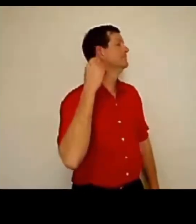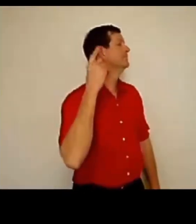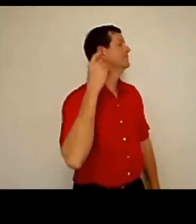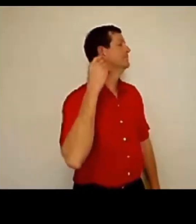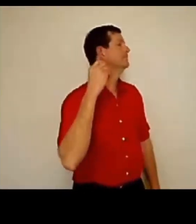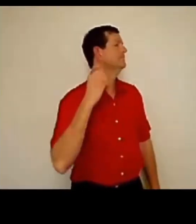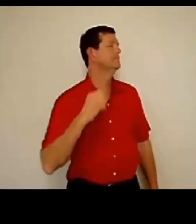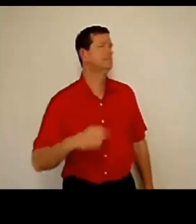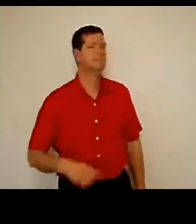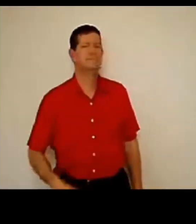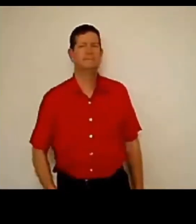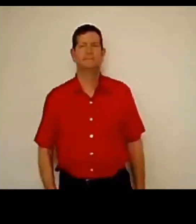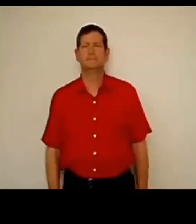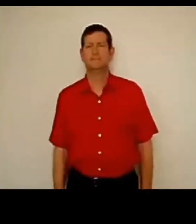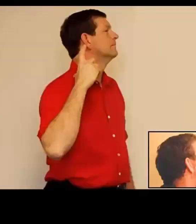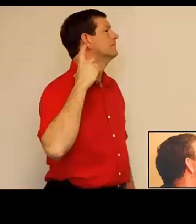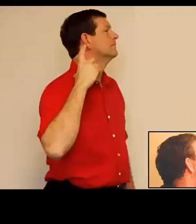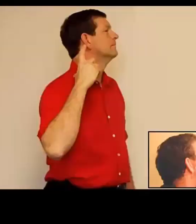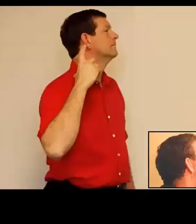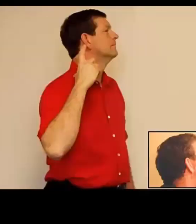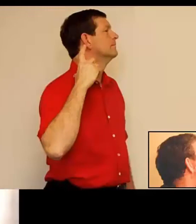Se mettre.